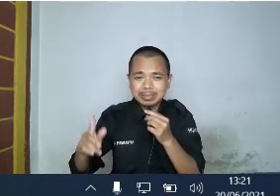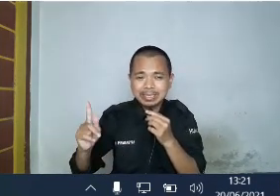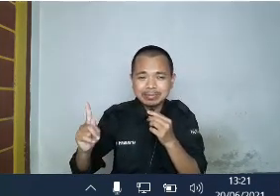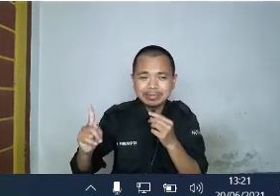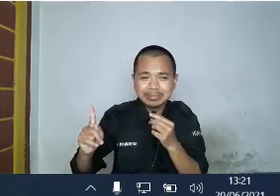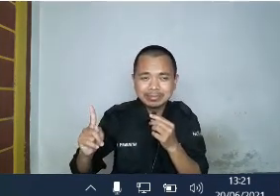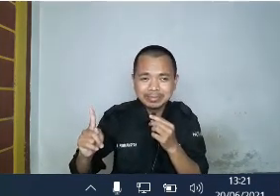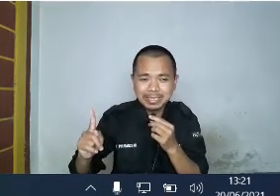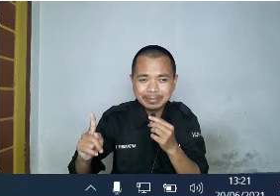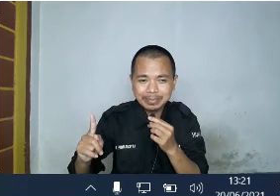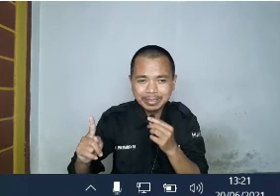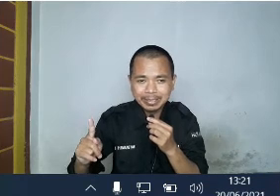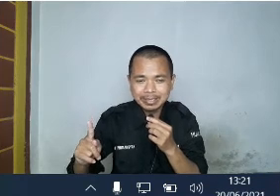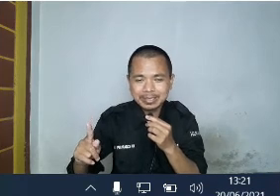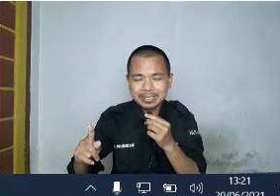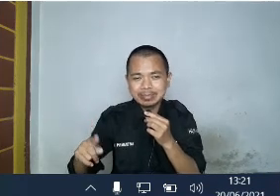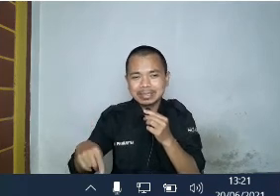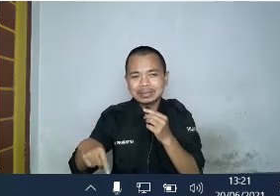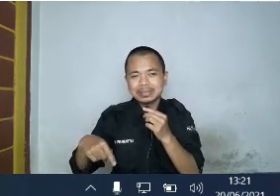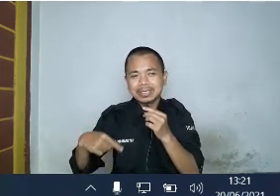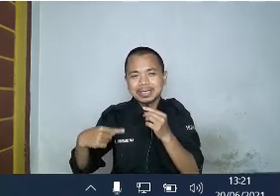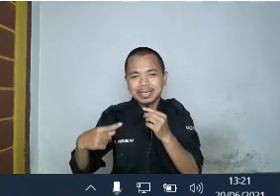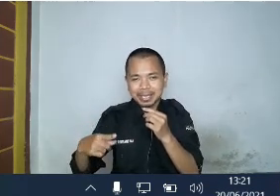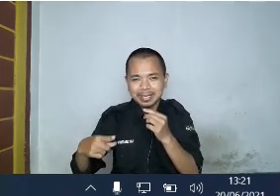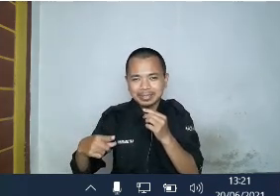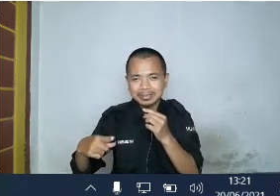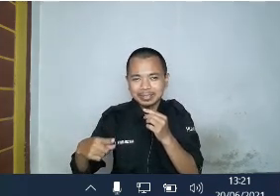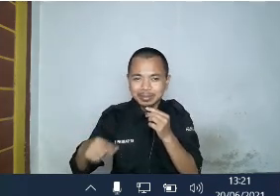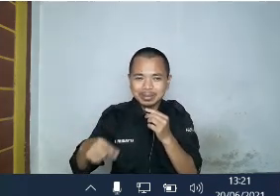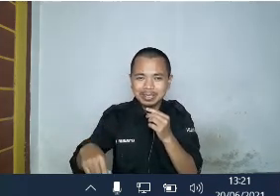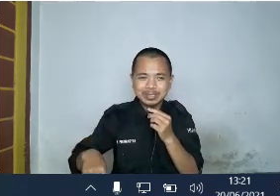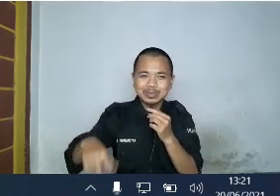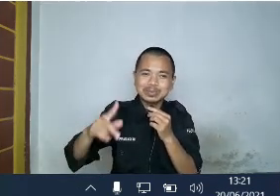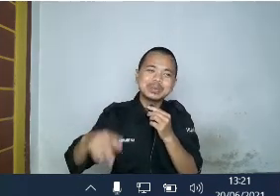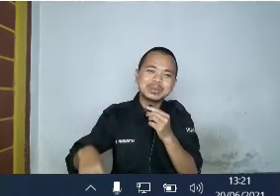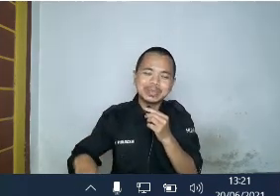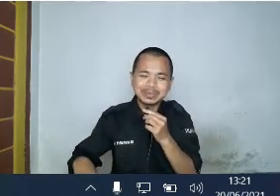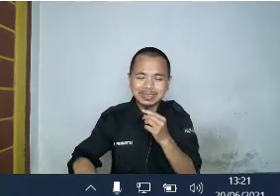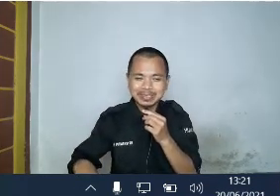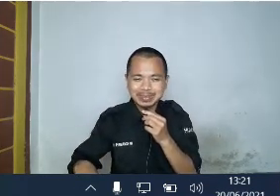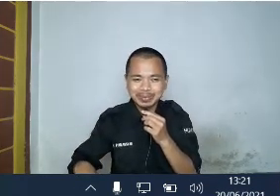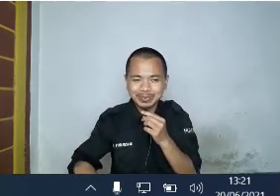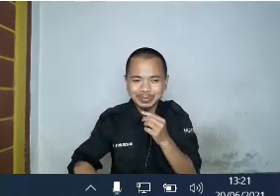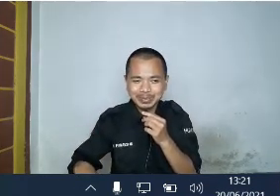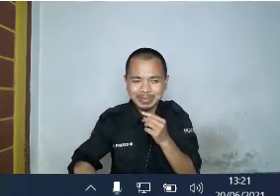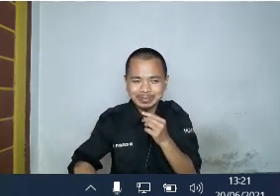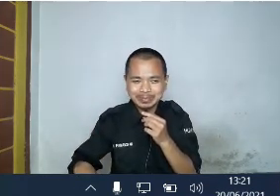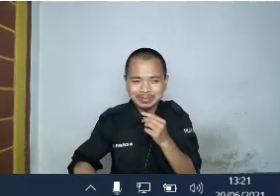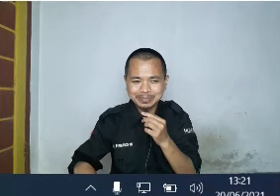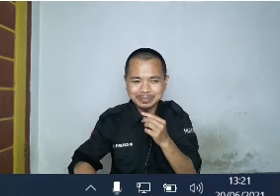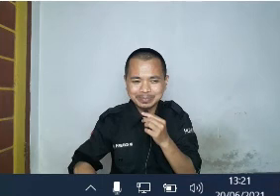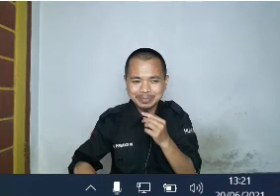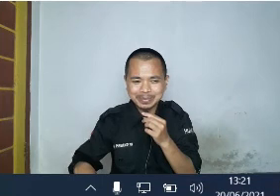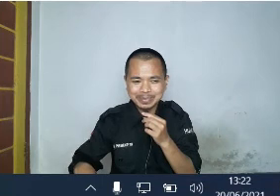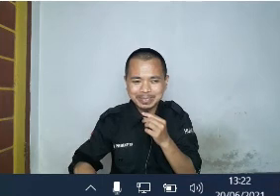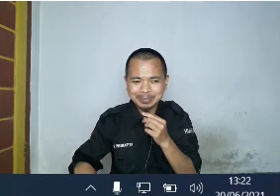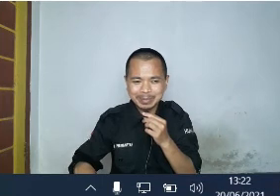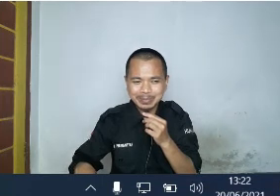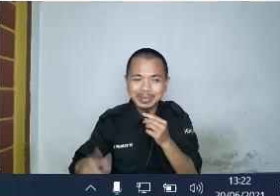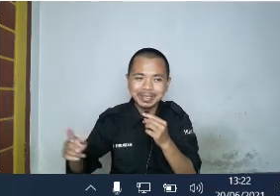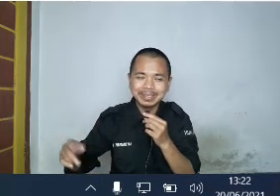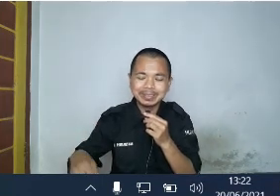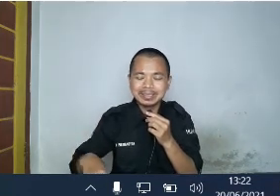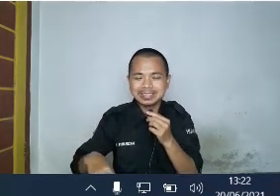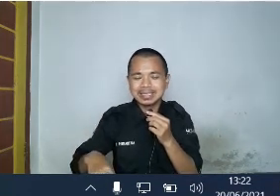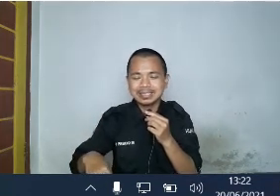teman-teman jam 6.00 ngerjain matakuliah A itu harus buru-buru gitu jangan sampai menunggu jam berapa